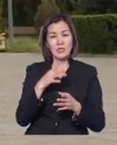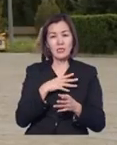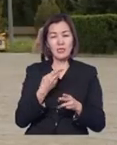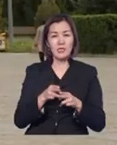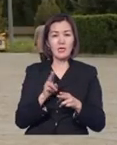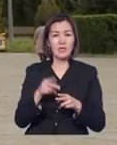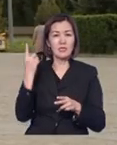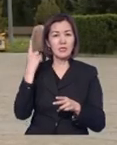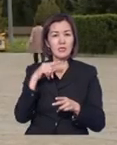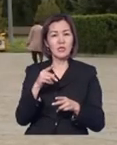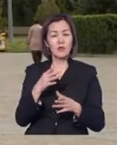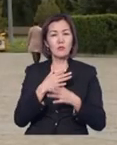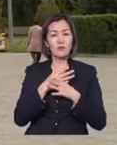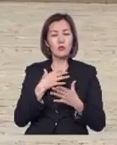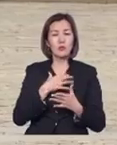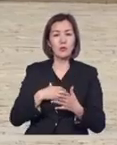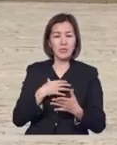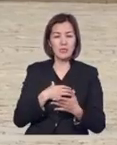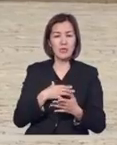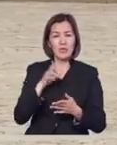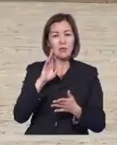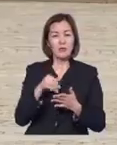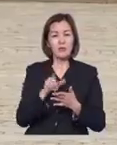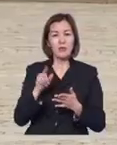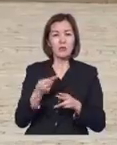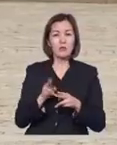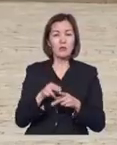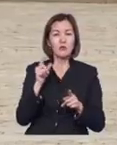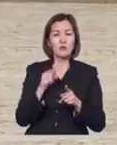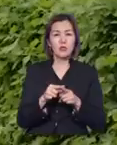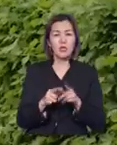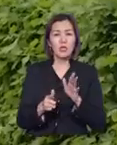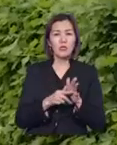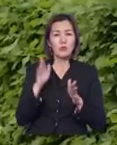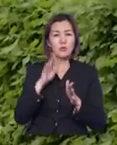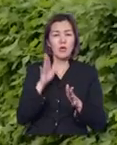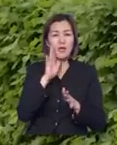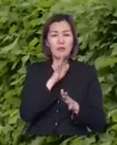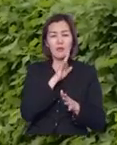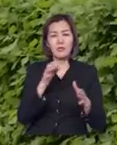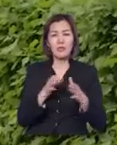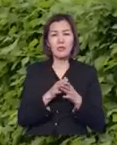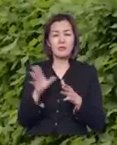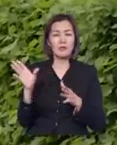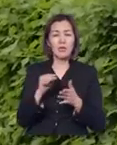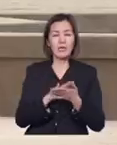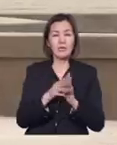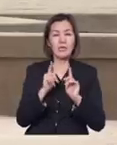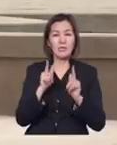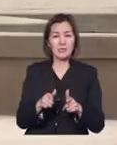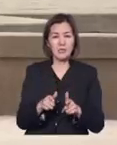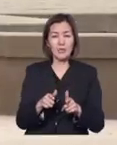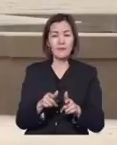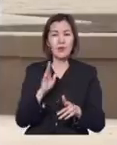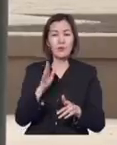қажеттігін айтты. Яғни өз идеологиямызға сүйену маңызды. Мемлекет басшысының бұл сөзіне жетісулық аналар кеңесі де бірауыздан